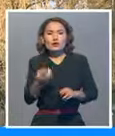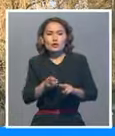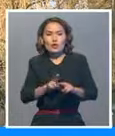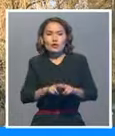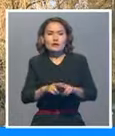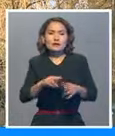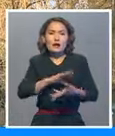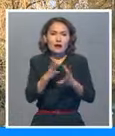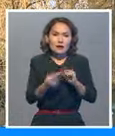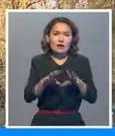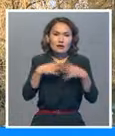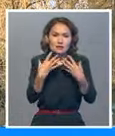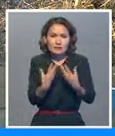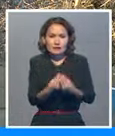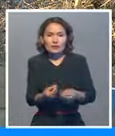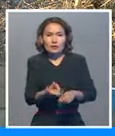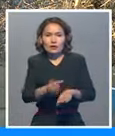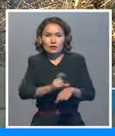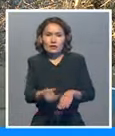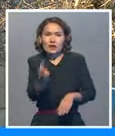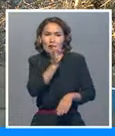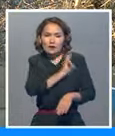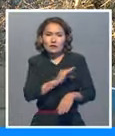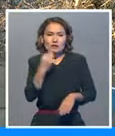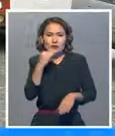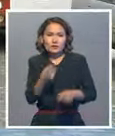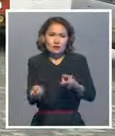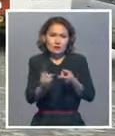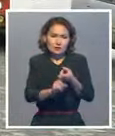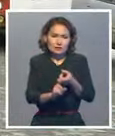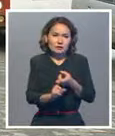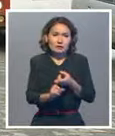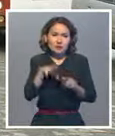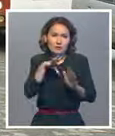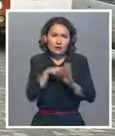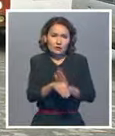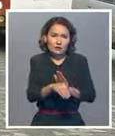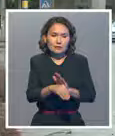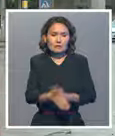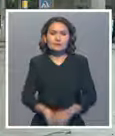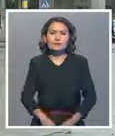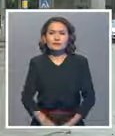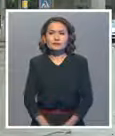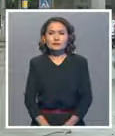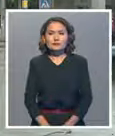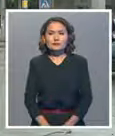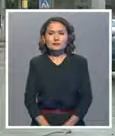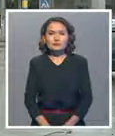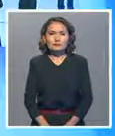байланыс технологиясының мұндай жаңа түрін пайдалануға қол жеткізіп отыр. Ержан Жақып, Серік Нұртазинов, Қазақстан ұлттық арнасы, Семей.